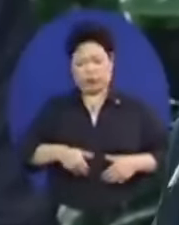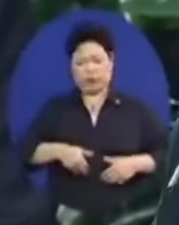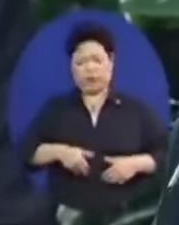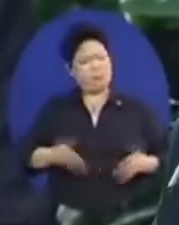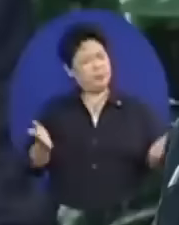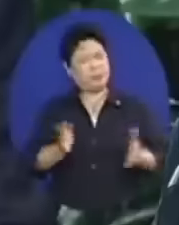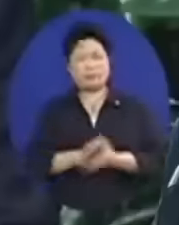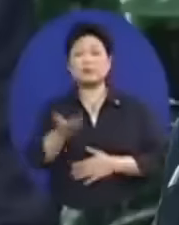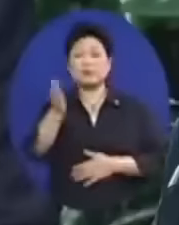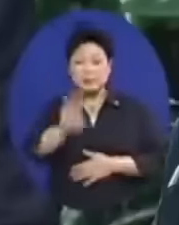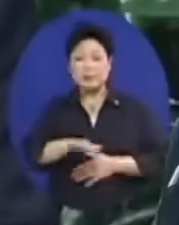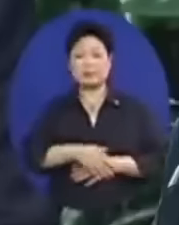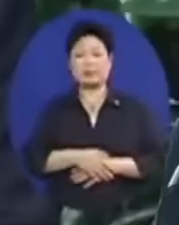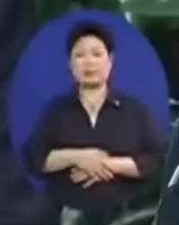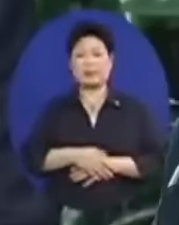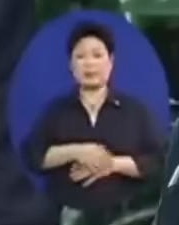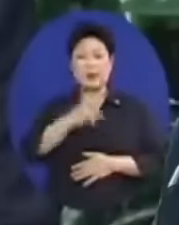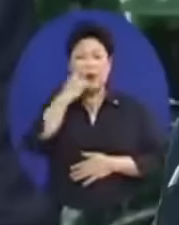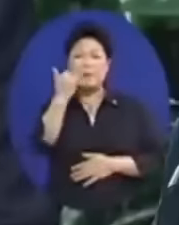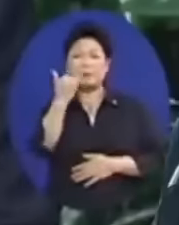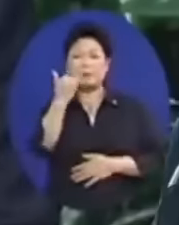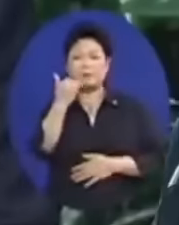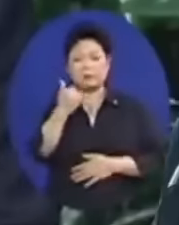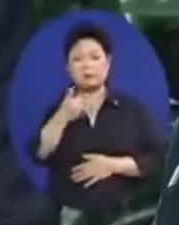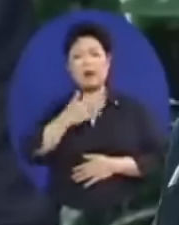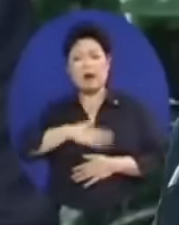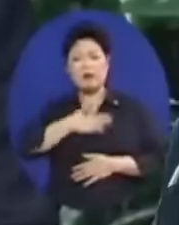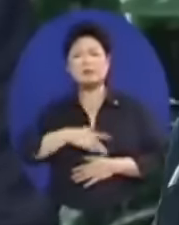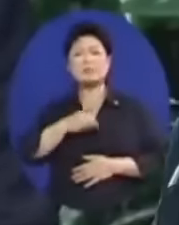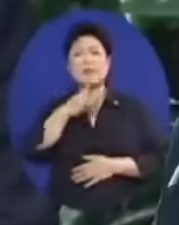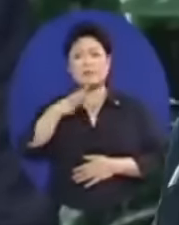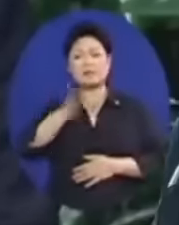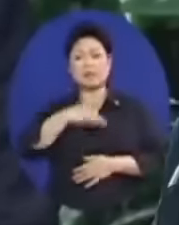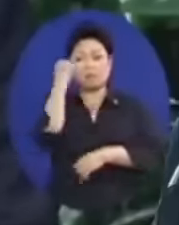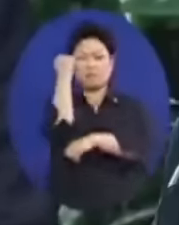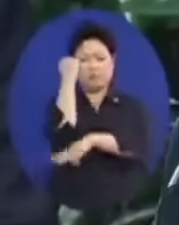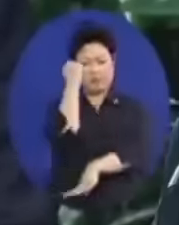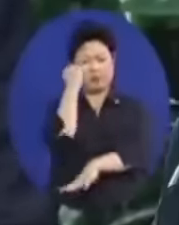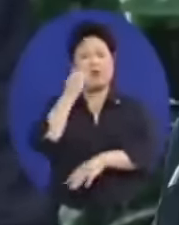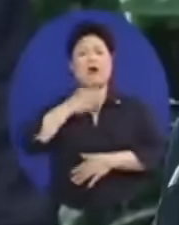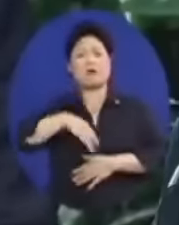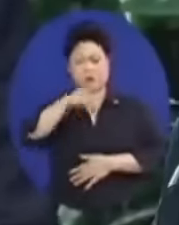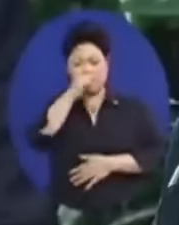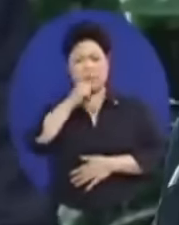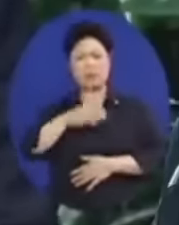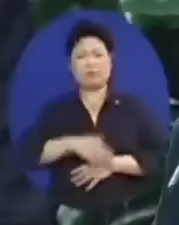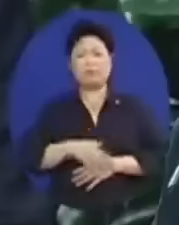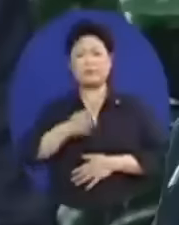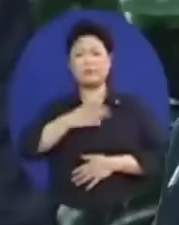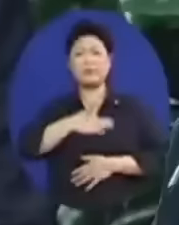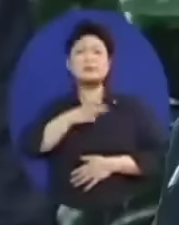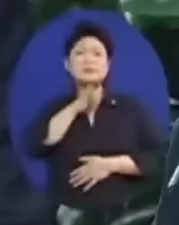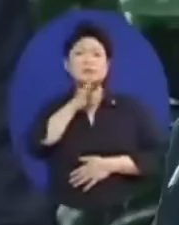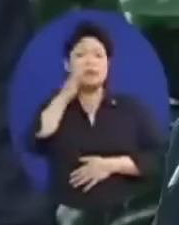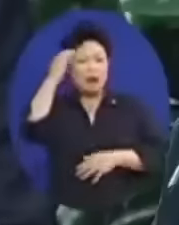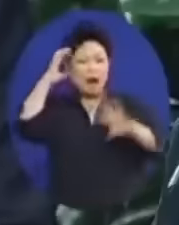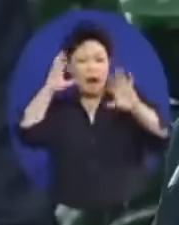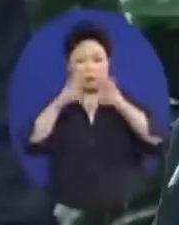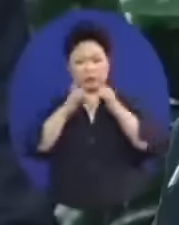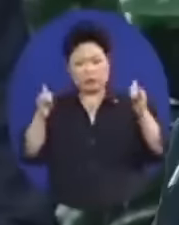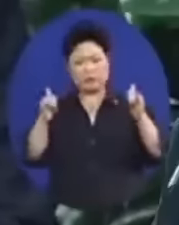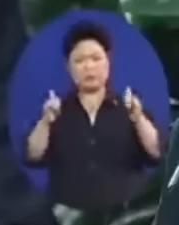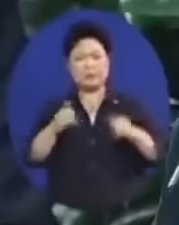있겠습니까만 그러나 우리 어머니 아버지를 알아야 내 뿌리를 찾겠습니다. 내가 진짜 한국